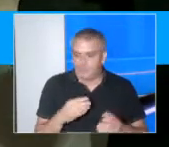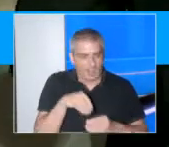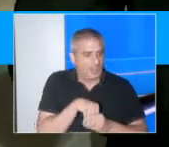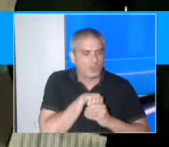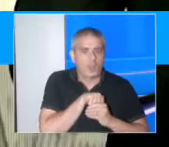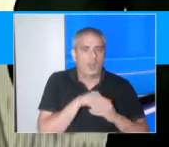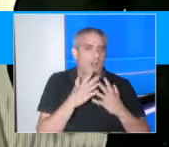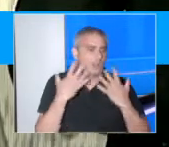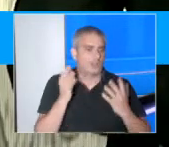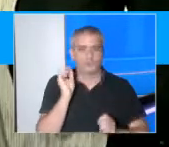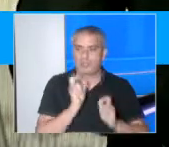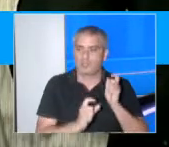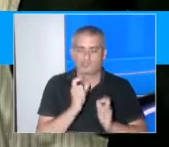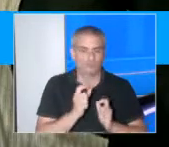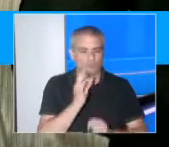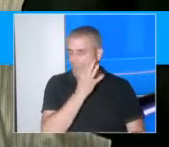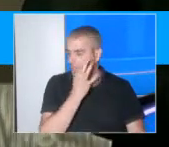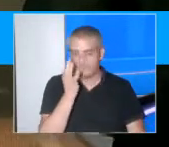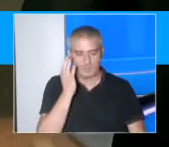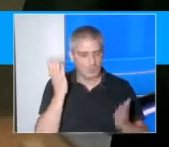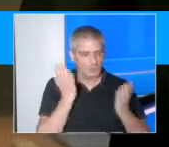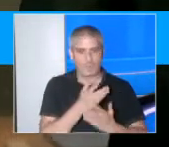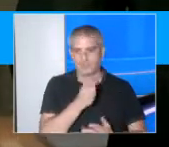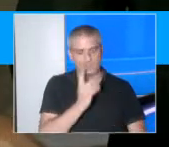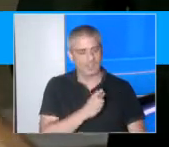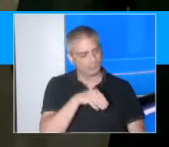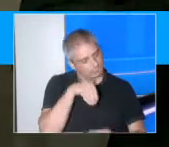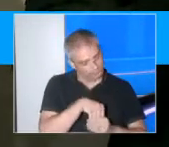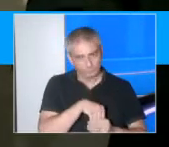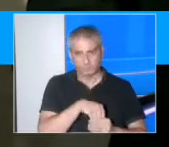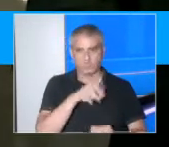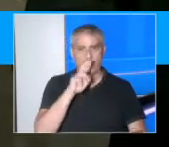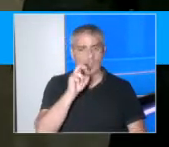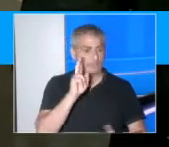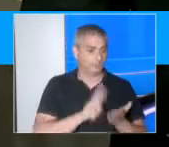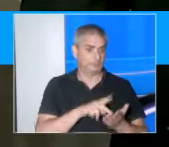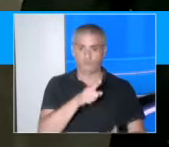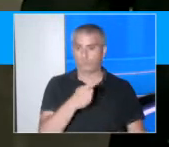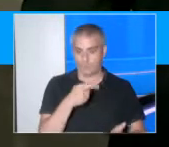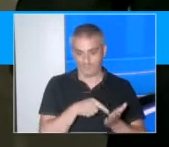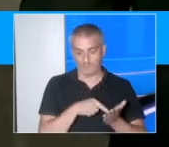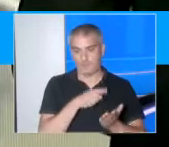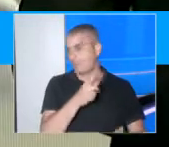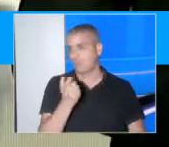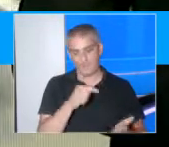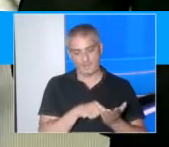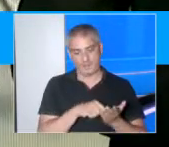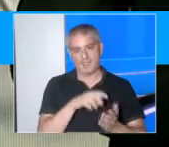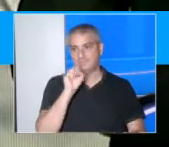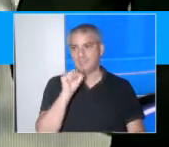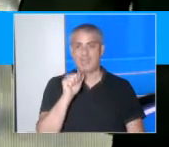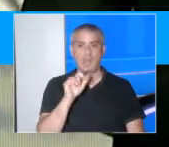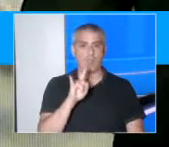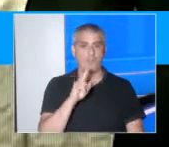אלקטורלי גדול של אנשי, של הבדואים בדרום שהצביעו לרע"מ בזכותו, בגללו, בגלל סעיד